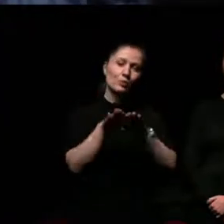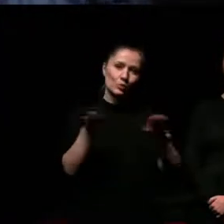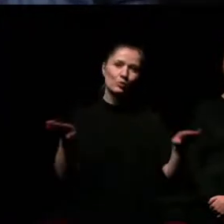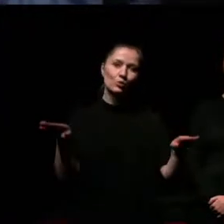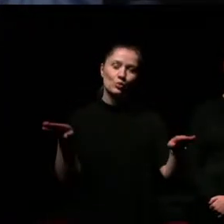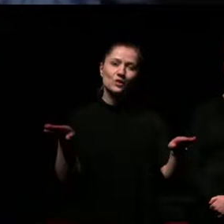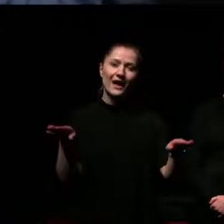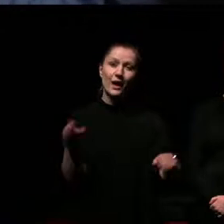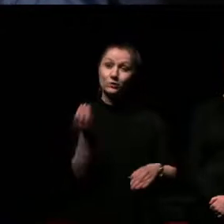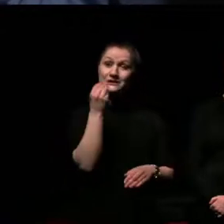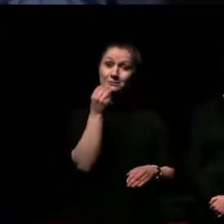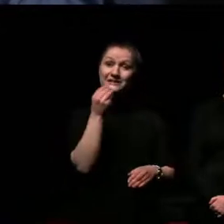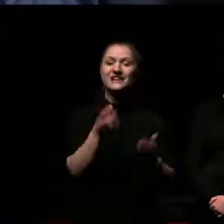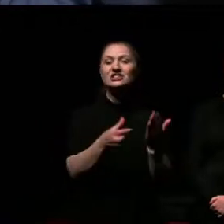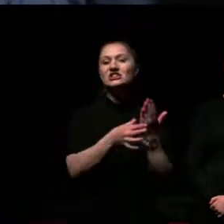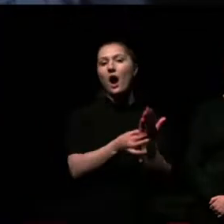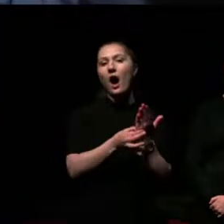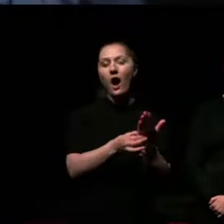spiste reinskav til middag.